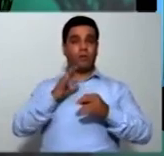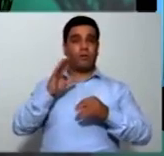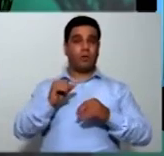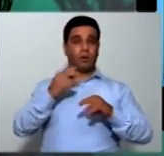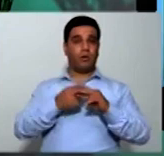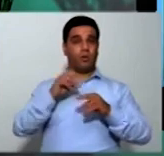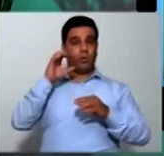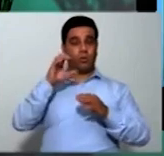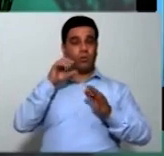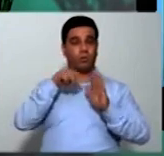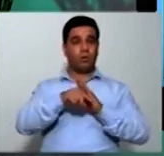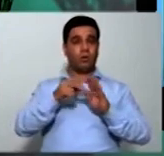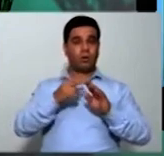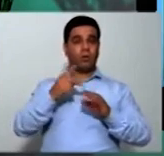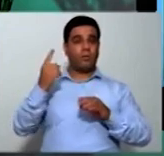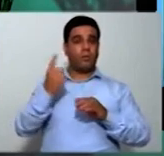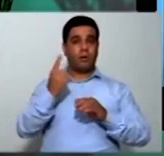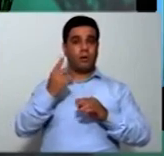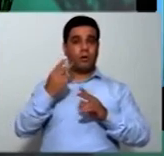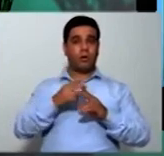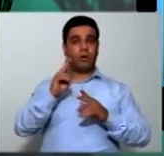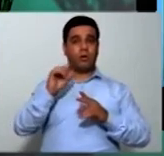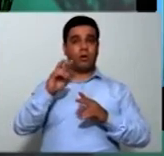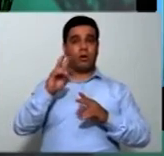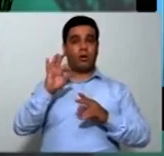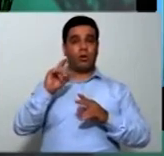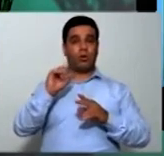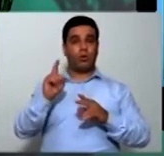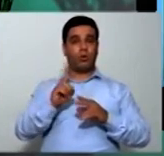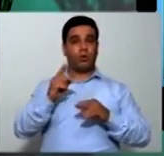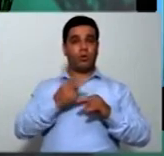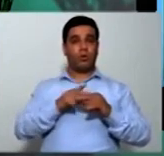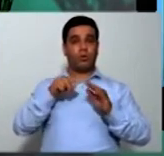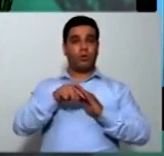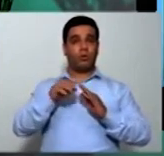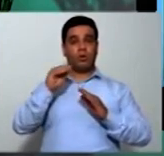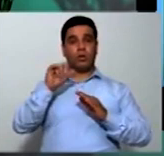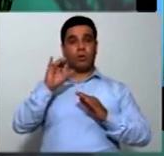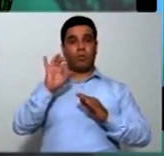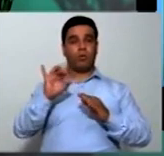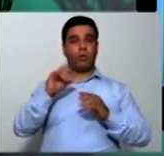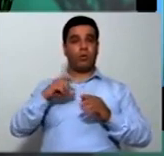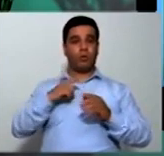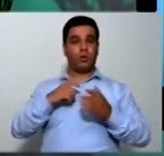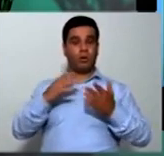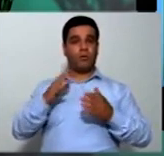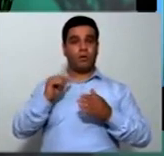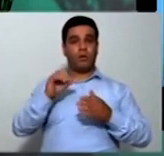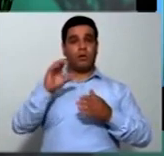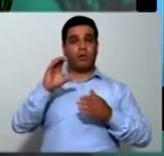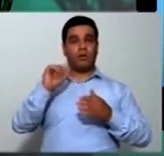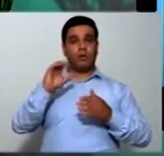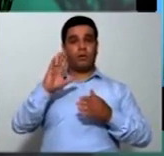Natijada O'zbekistonda dastlabki kolxozlar, ya'ni jamoa xo'jaliklari va